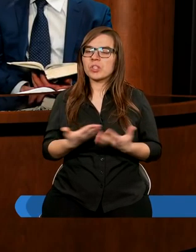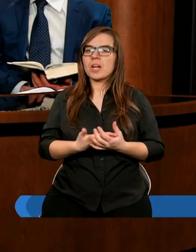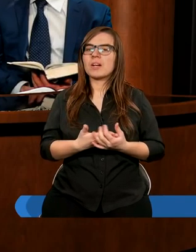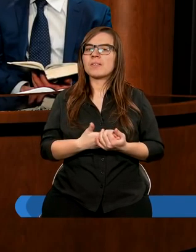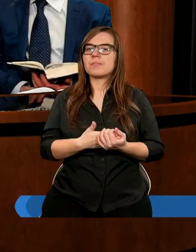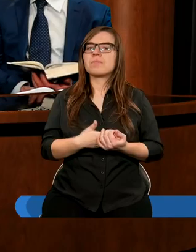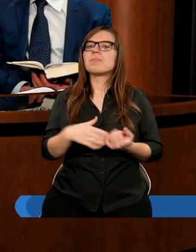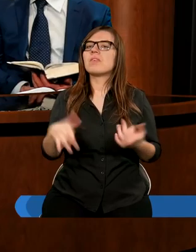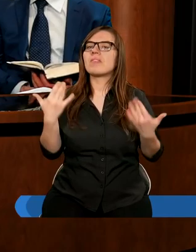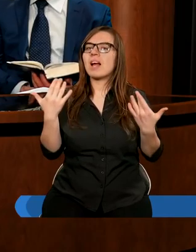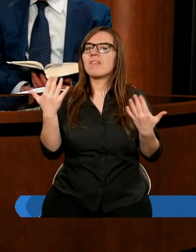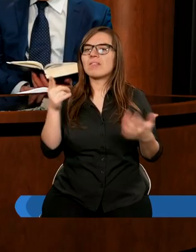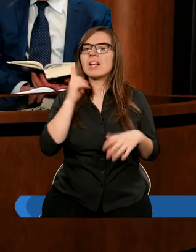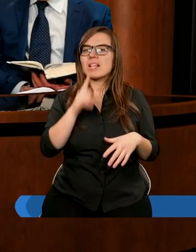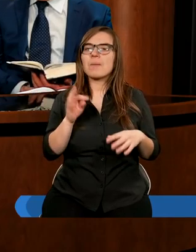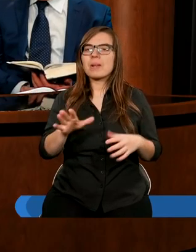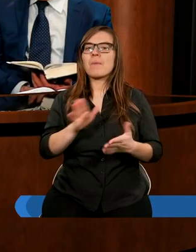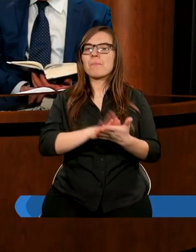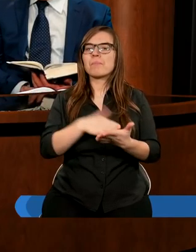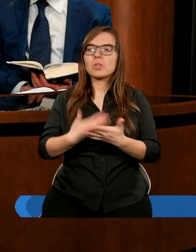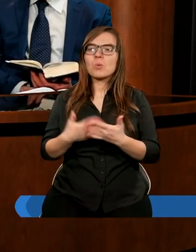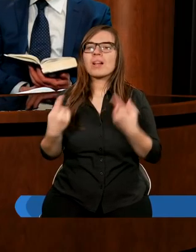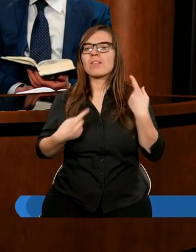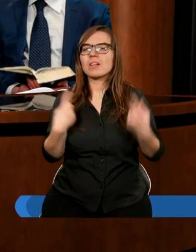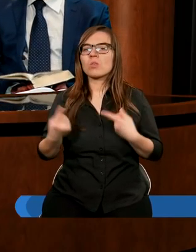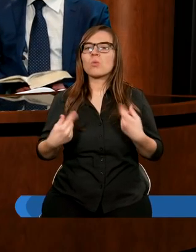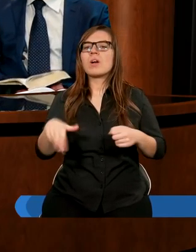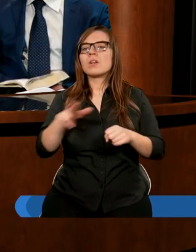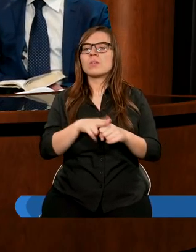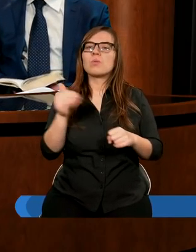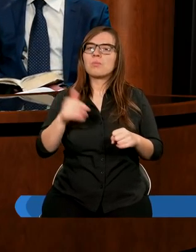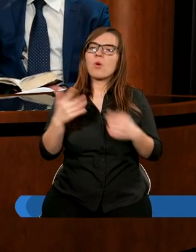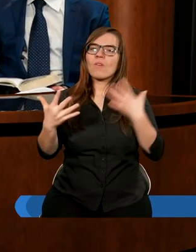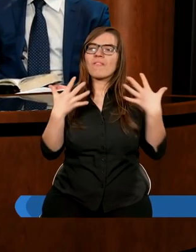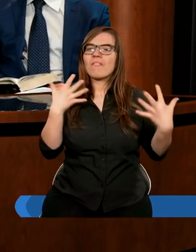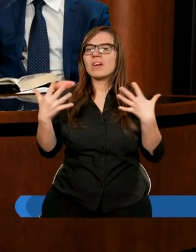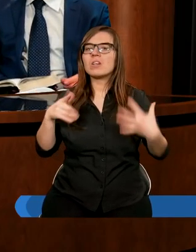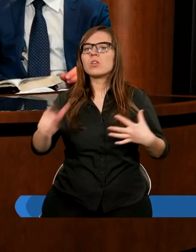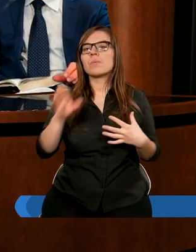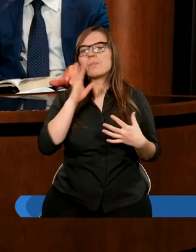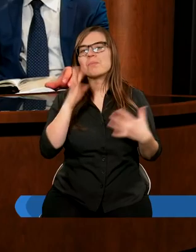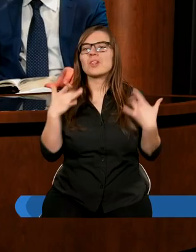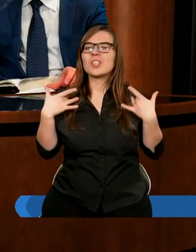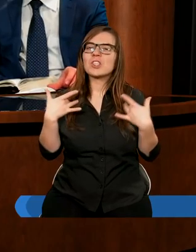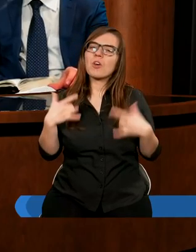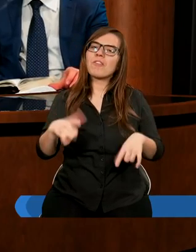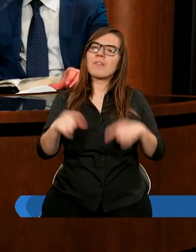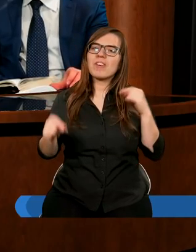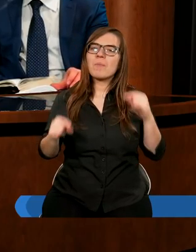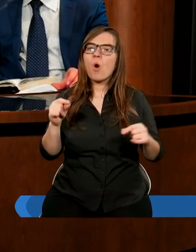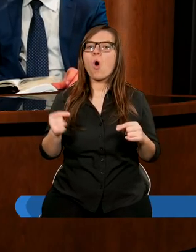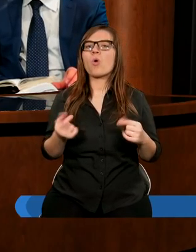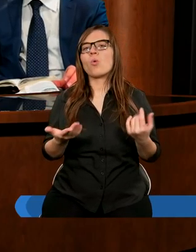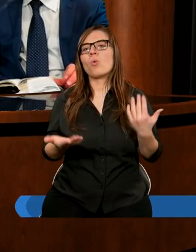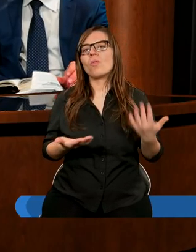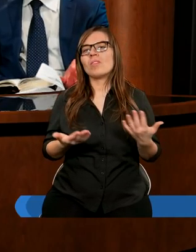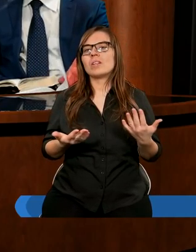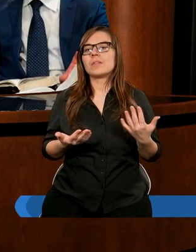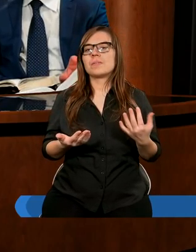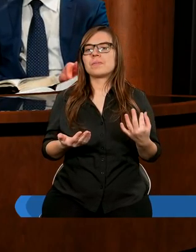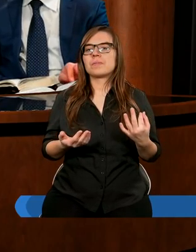Jest naprawdę wiele, wiele takich sytuacji, na które... Ja może nawiążę do takich życiowych film. Chcesz kupić komputer.